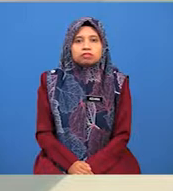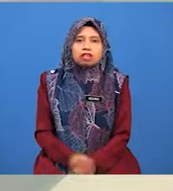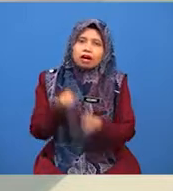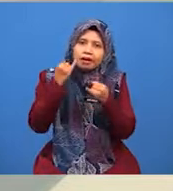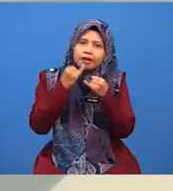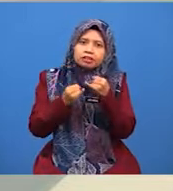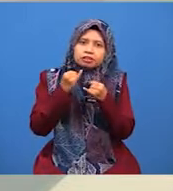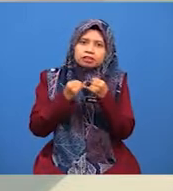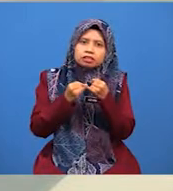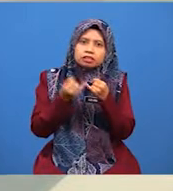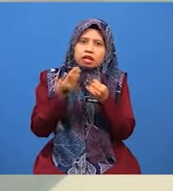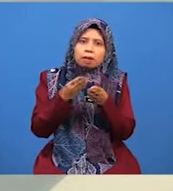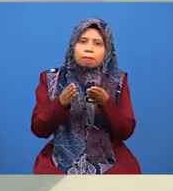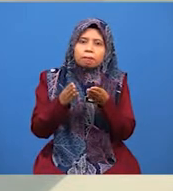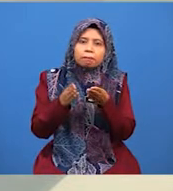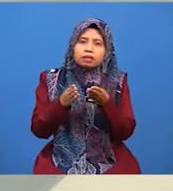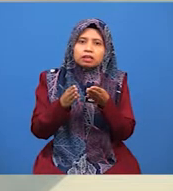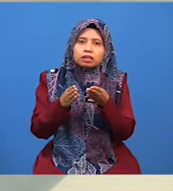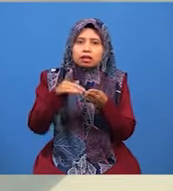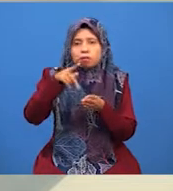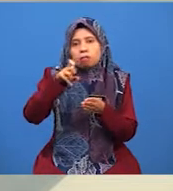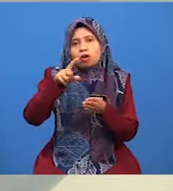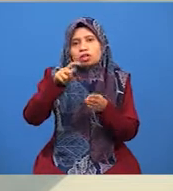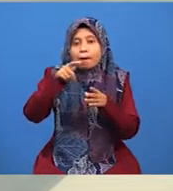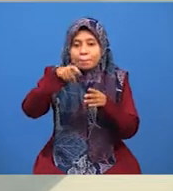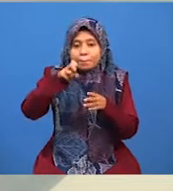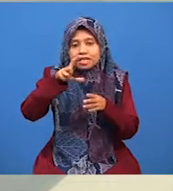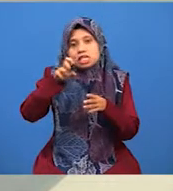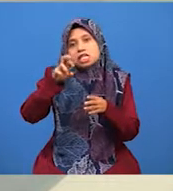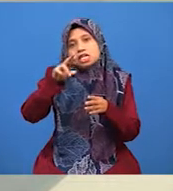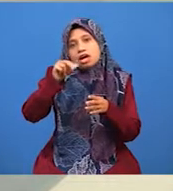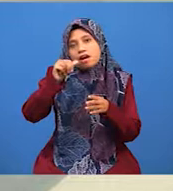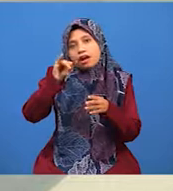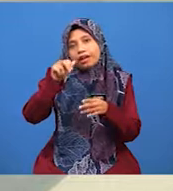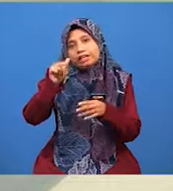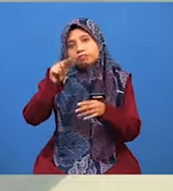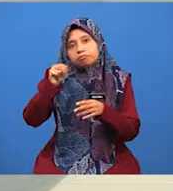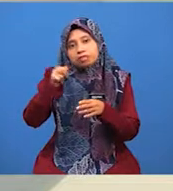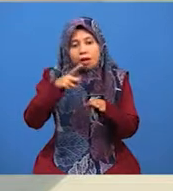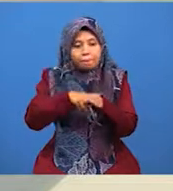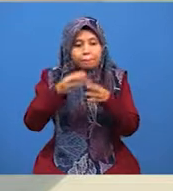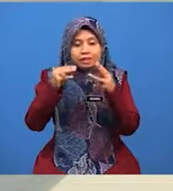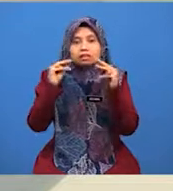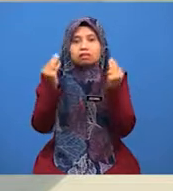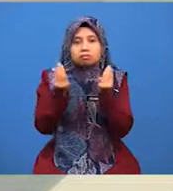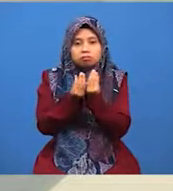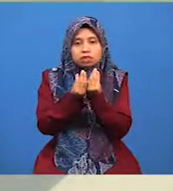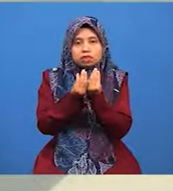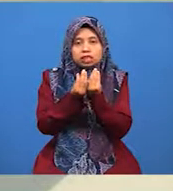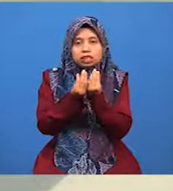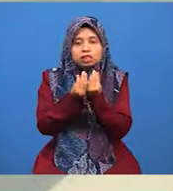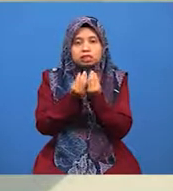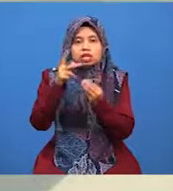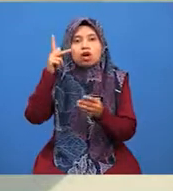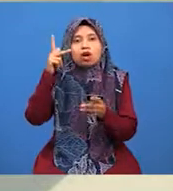Akhir sekali, bagi plot peleraian dalam cerpen ini adalah pada majlis convocation,